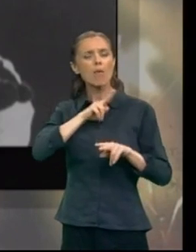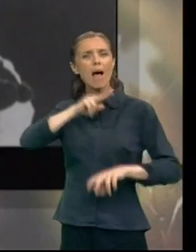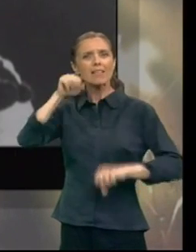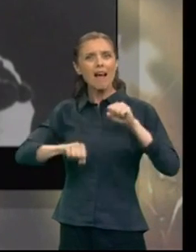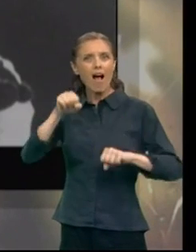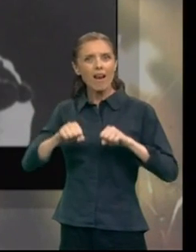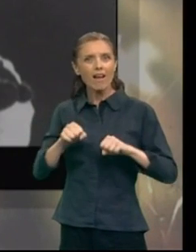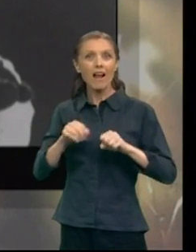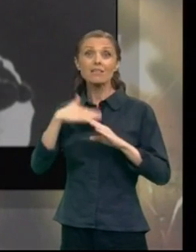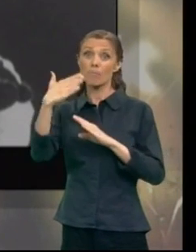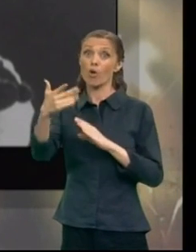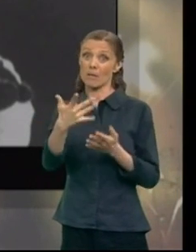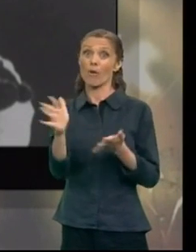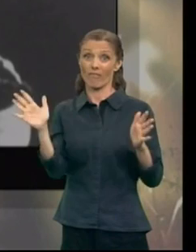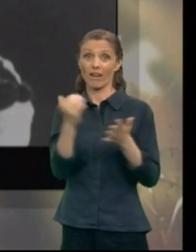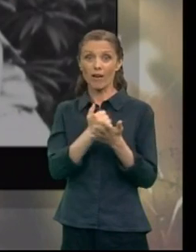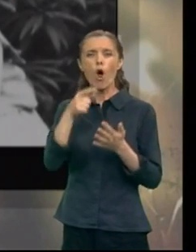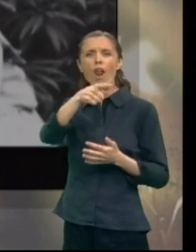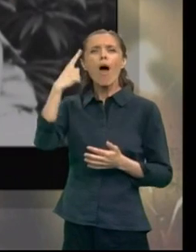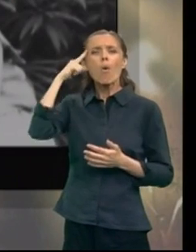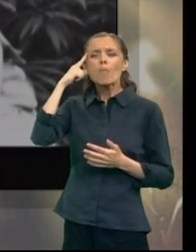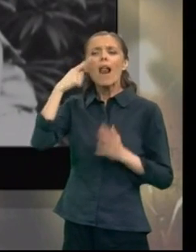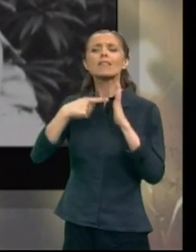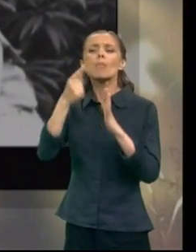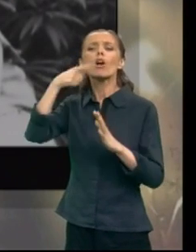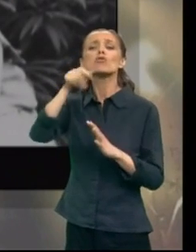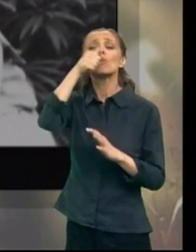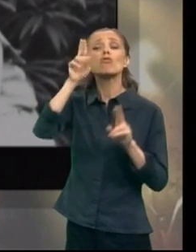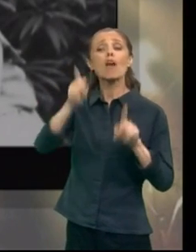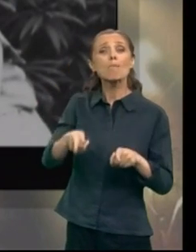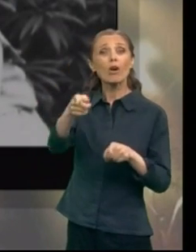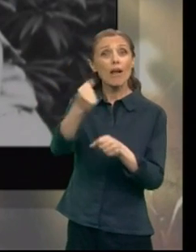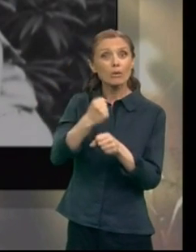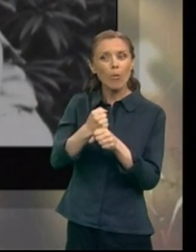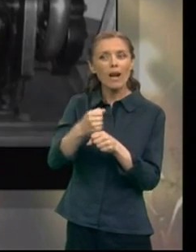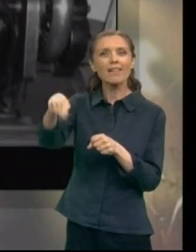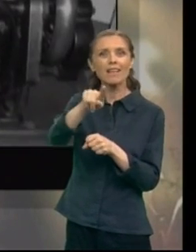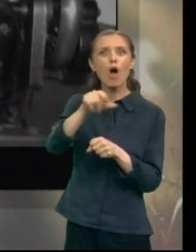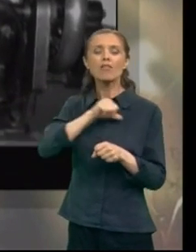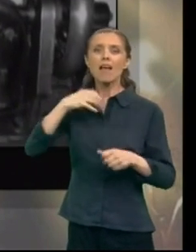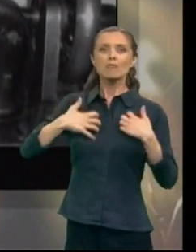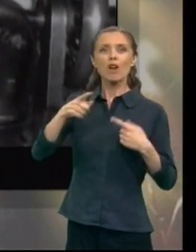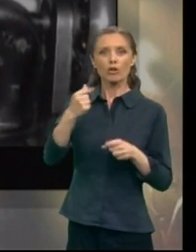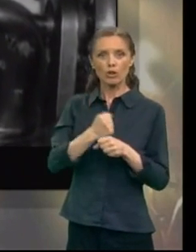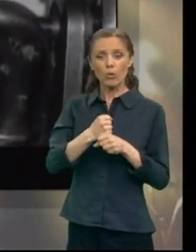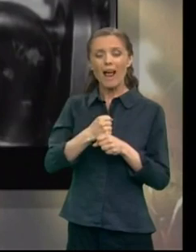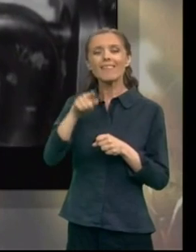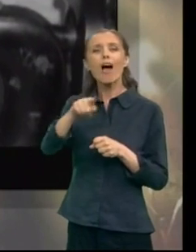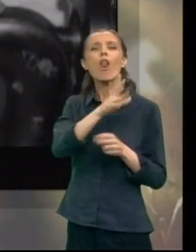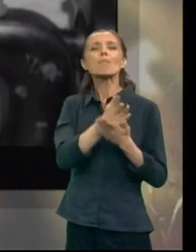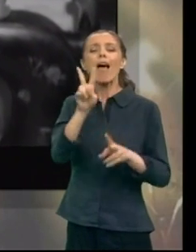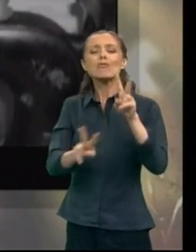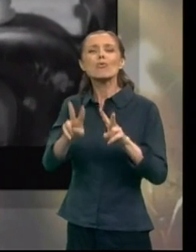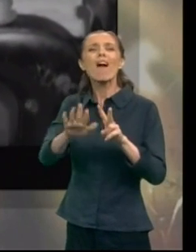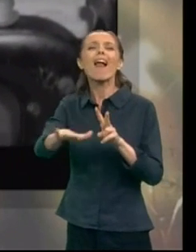velike koristi. Umela je da ukaže ljudima šta se mora uraditi tako da oni to i sami požele da učine. Čuvala je mlađu decu dok su njihove majke